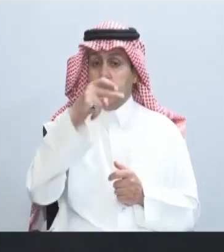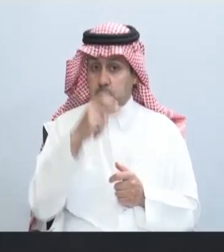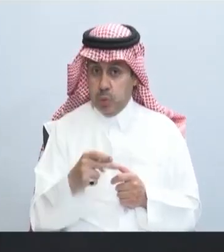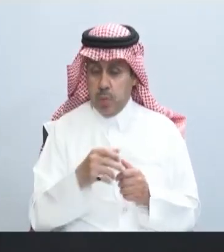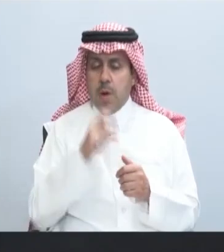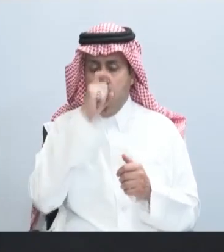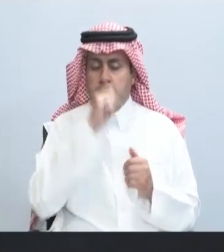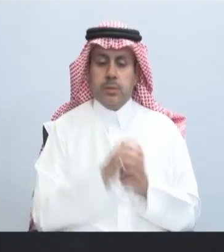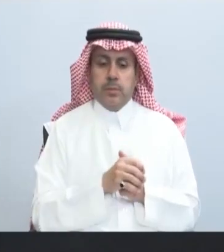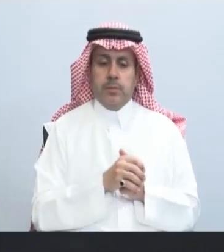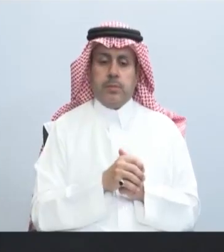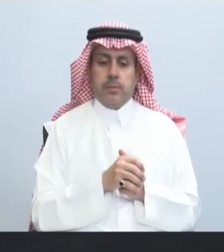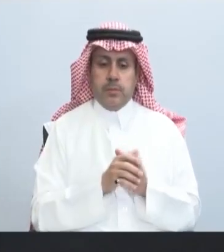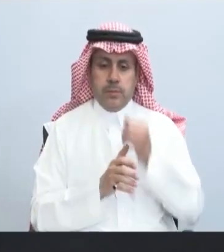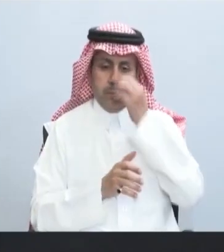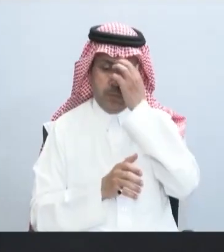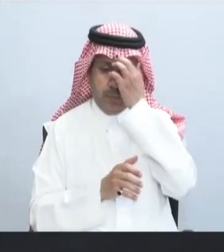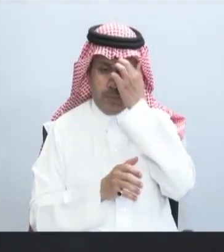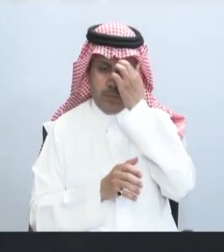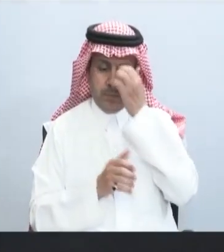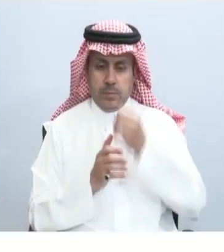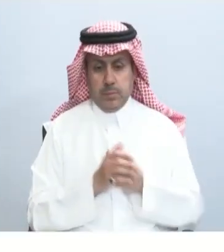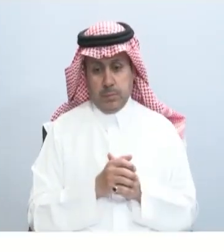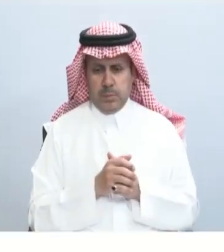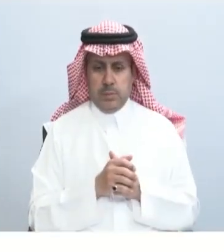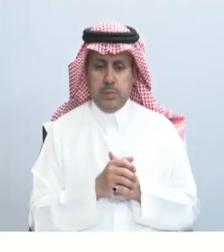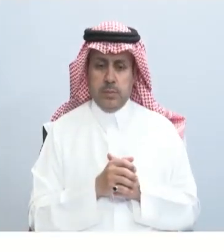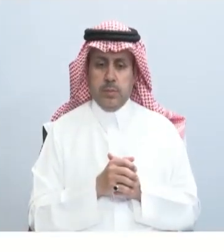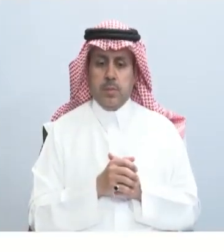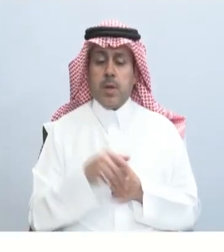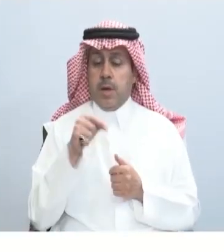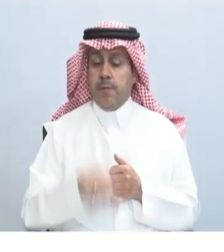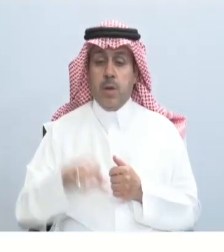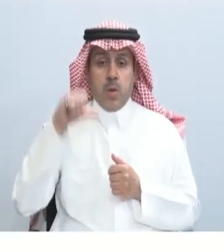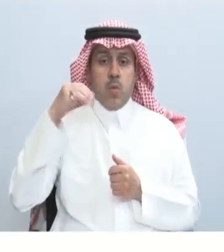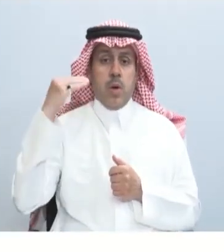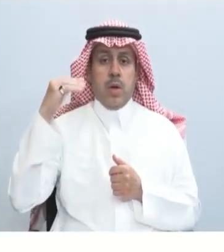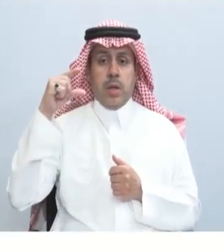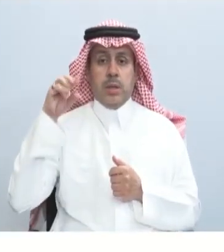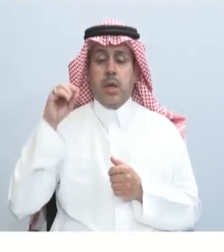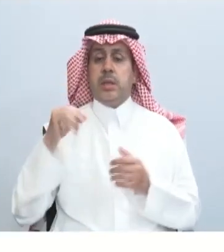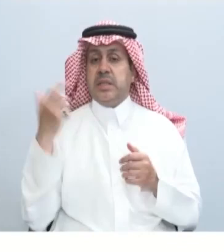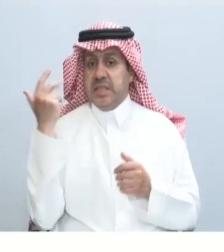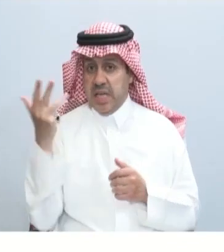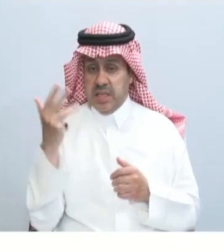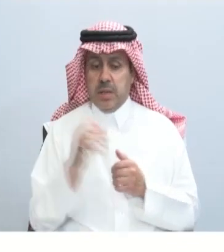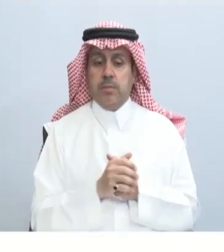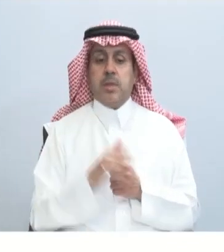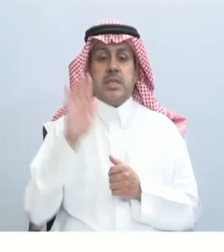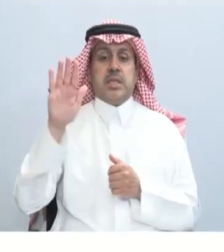بغزوه بدر الكبرى ما زلنا في الوحده التاسعه السيره النبويه